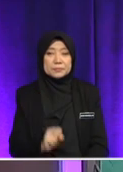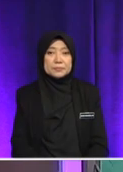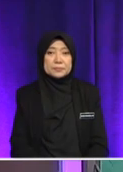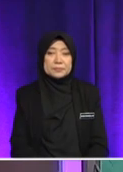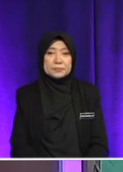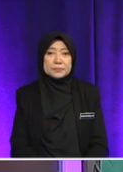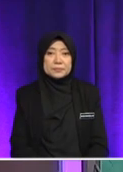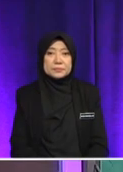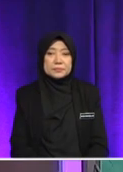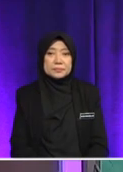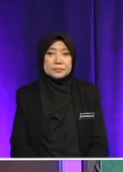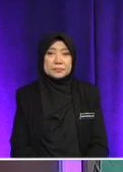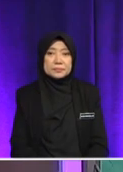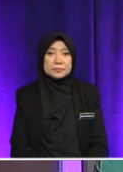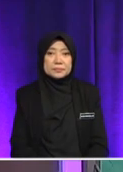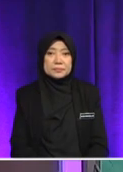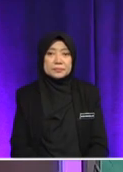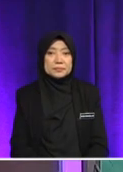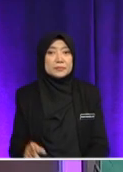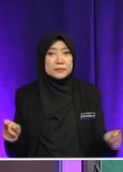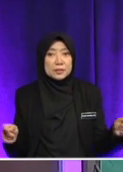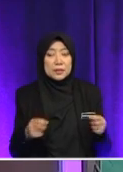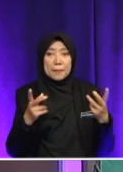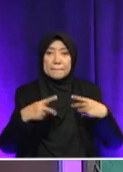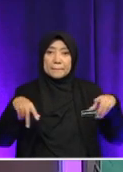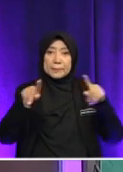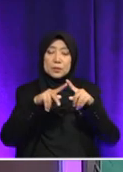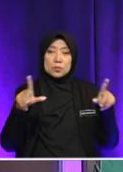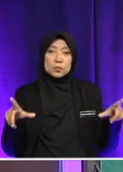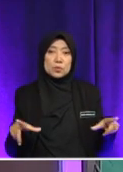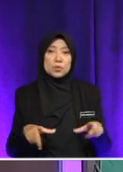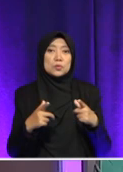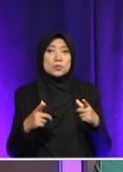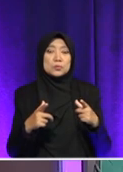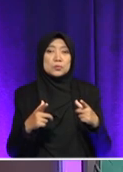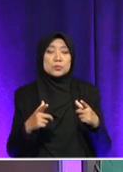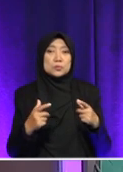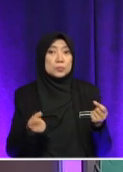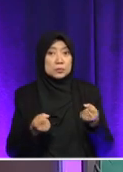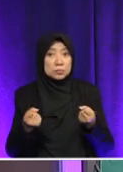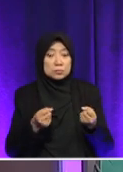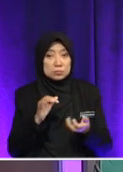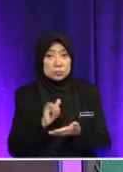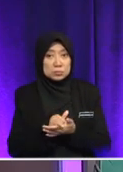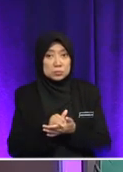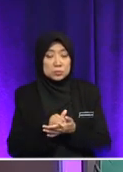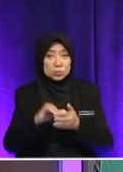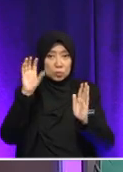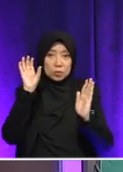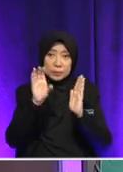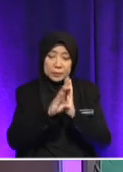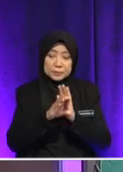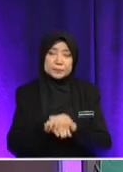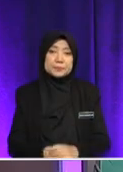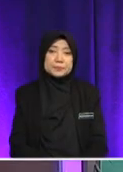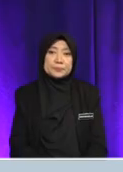soalnya mau ajarkan wajar kan tindakan yang perlu dilakukan oleh pemandu tersebut Oke Mari kita lihat Oke gambar aja terus